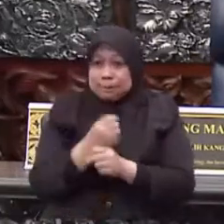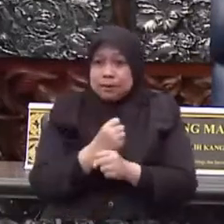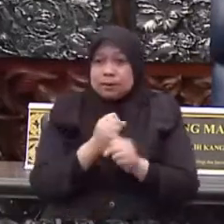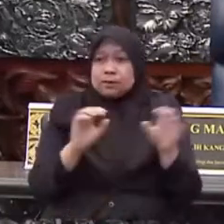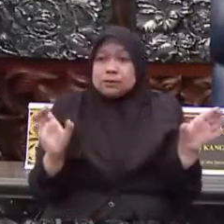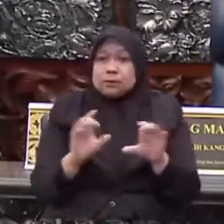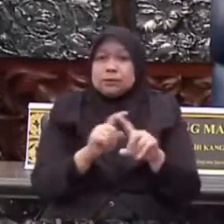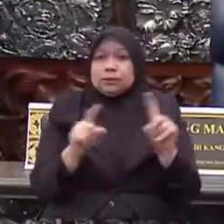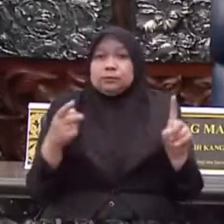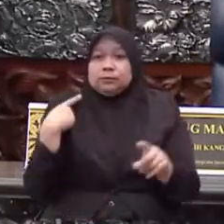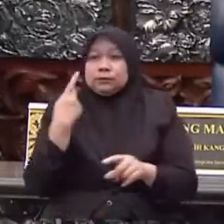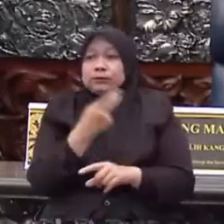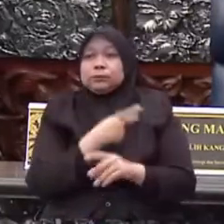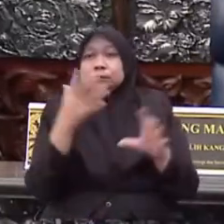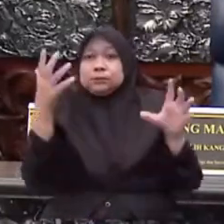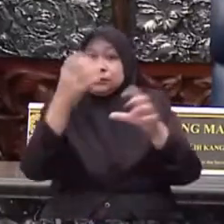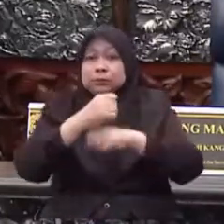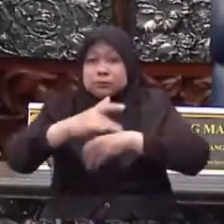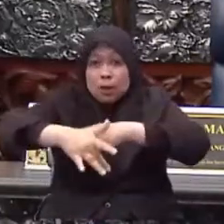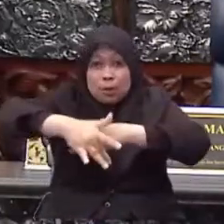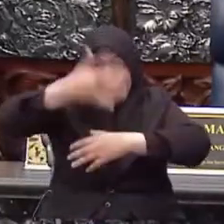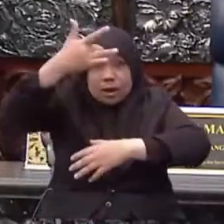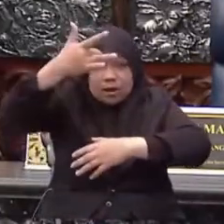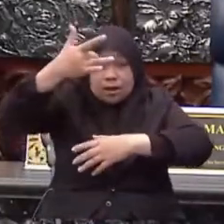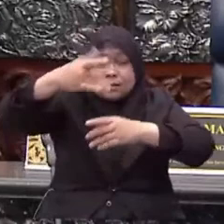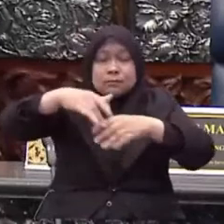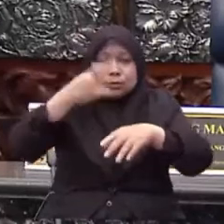dapat dilaksanakan kalau kita boleh dapat